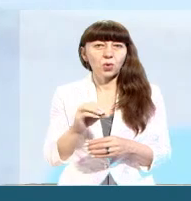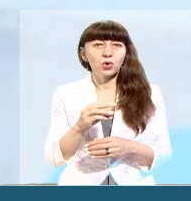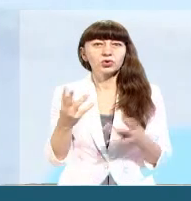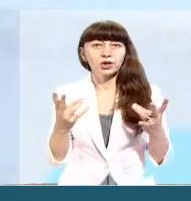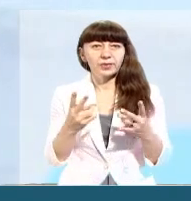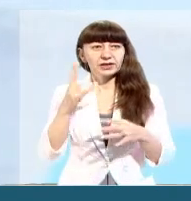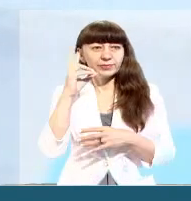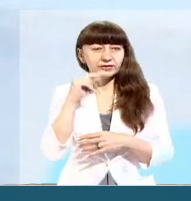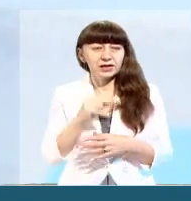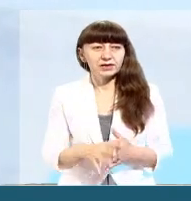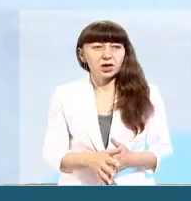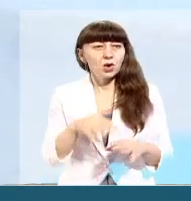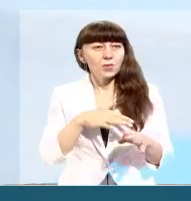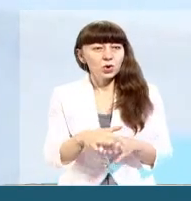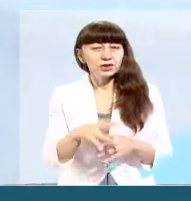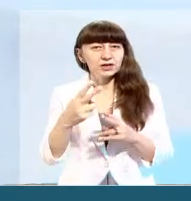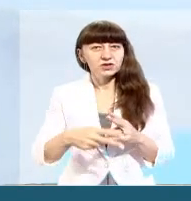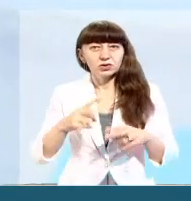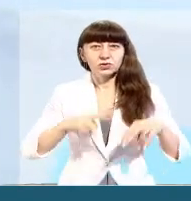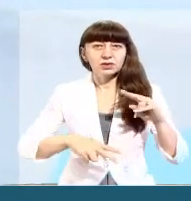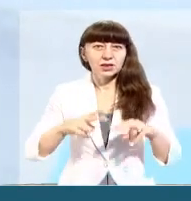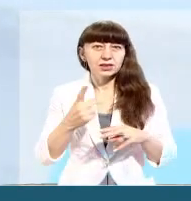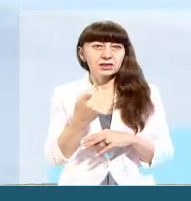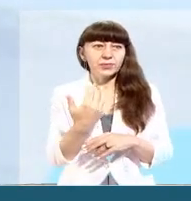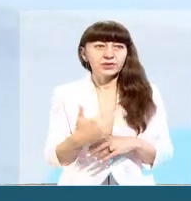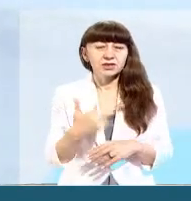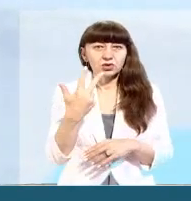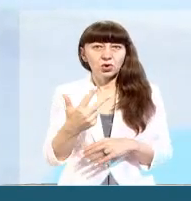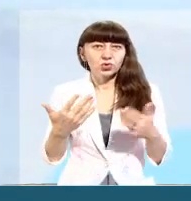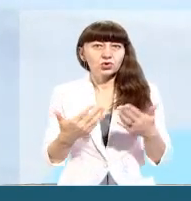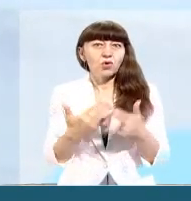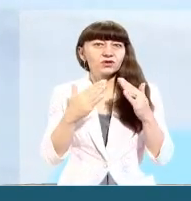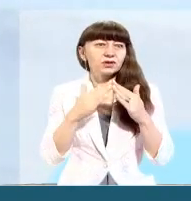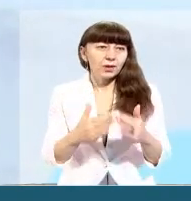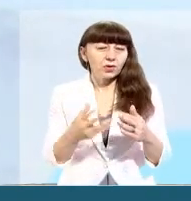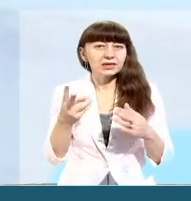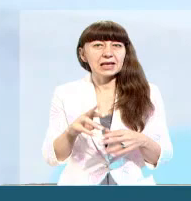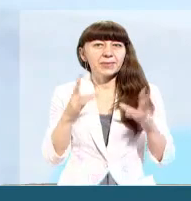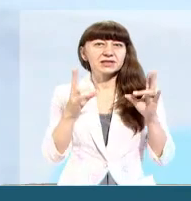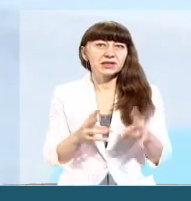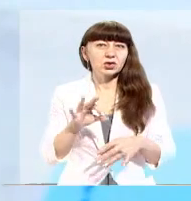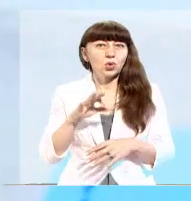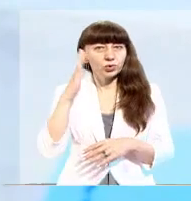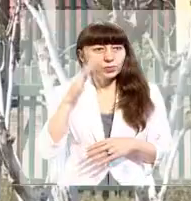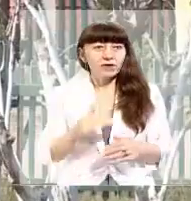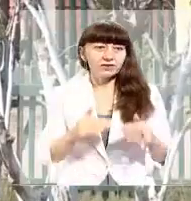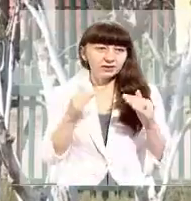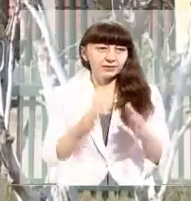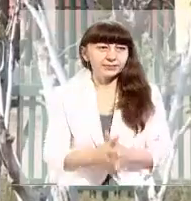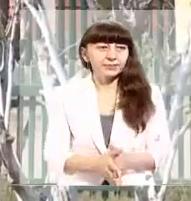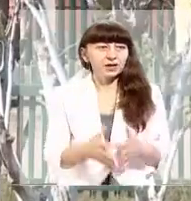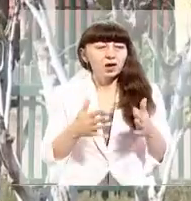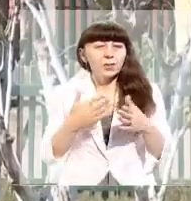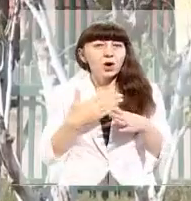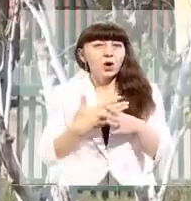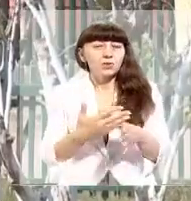необходимого количества. Полностью завершено строительство 153 новых домов для пострадавших от паводка.